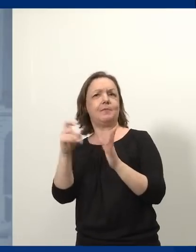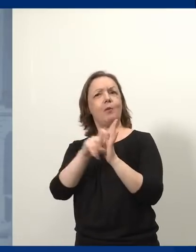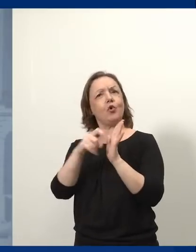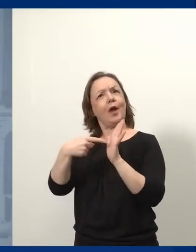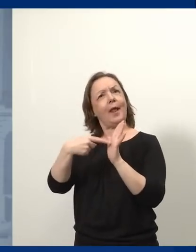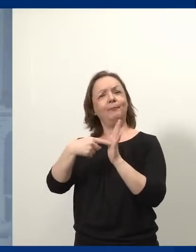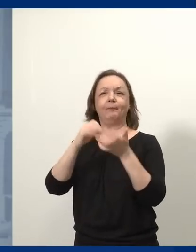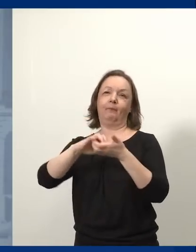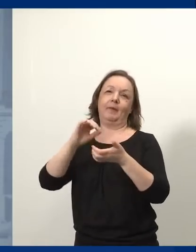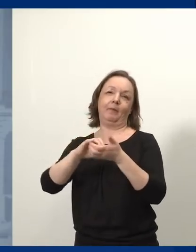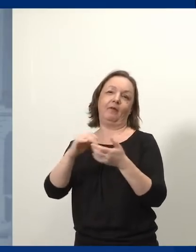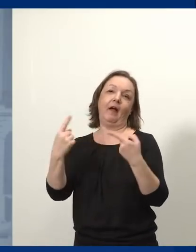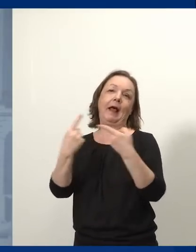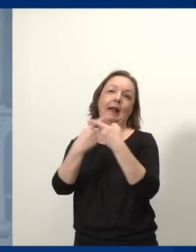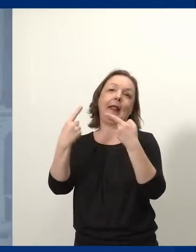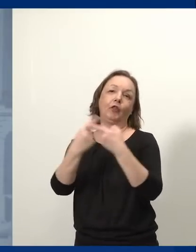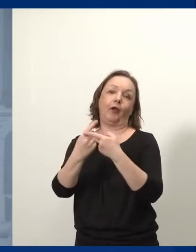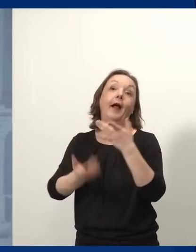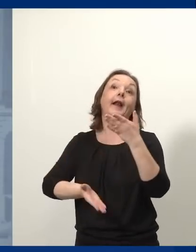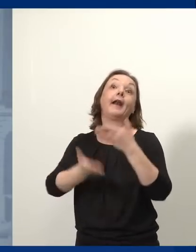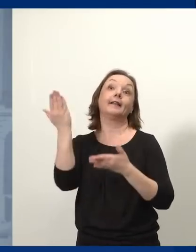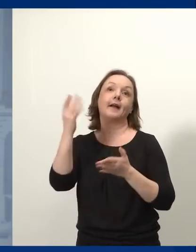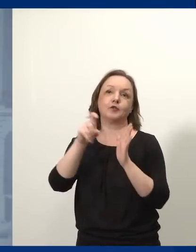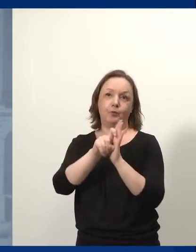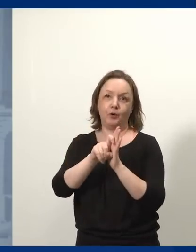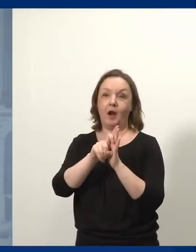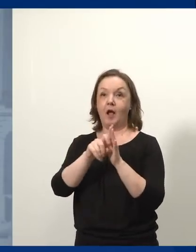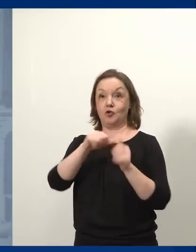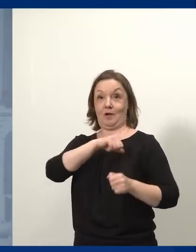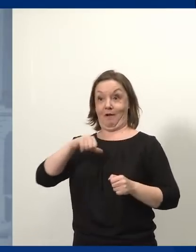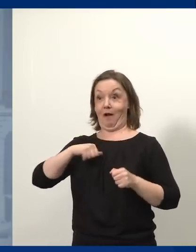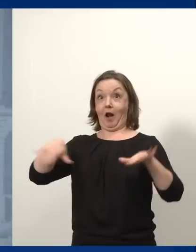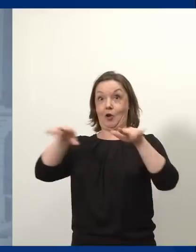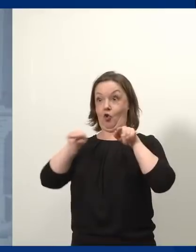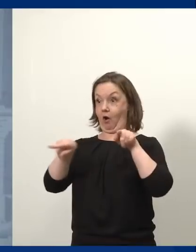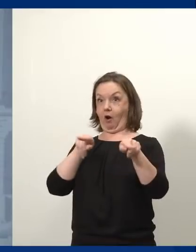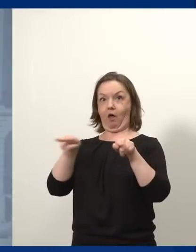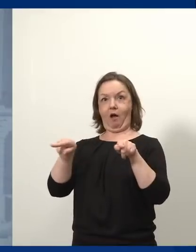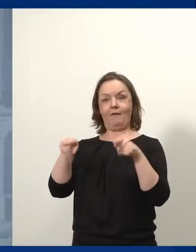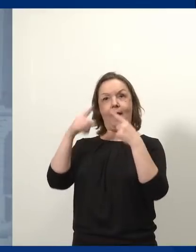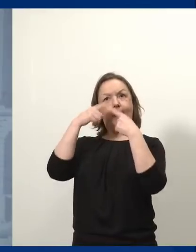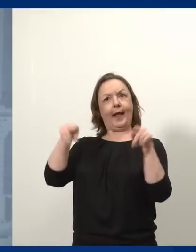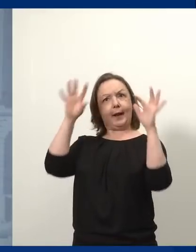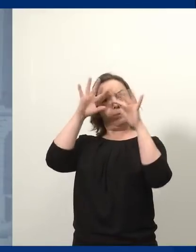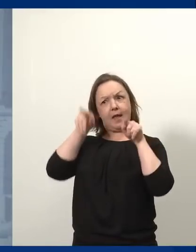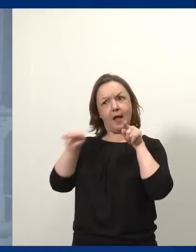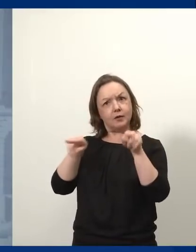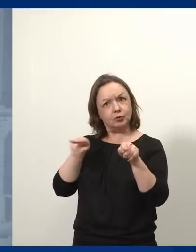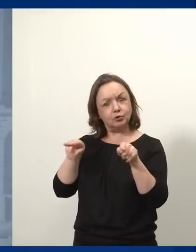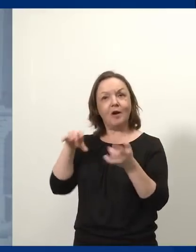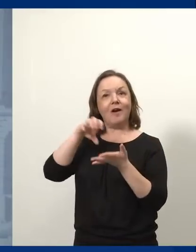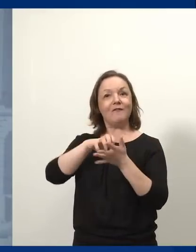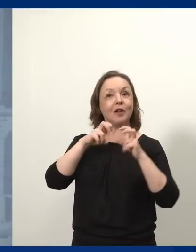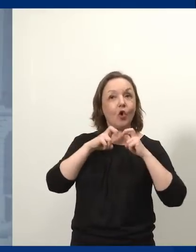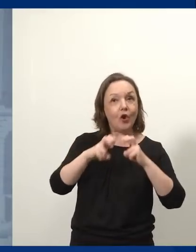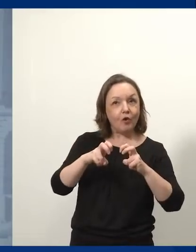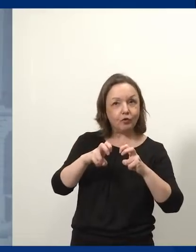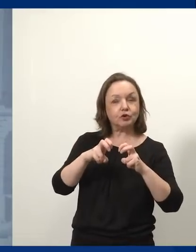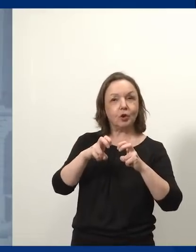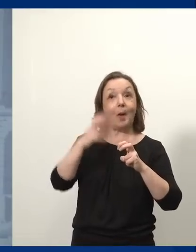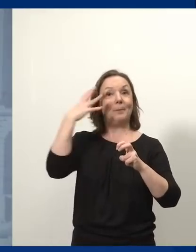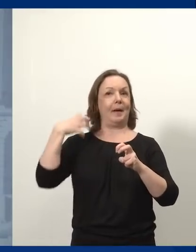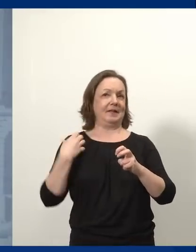tällaiseksi riitojen ratkaisupykäläksi. Eli jos kahdella eri hallinnon alalla olisi erimielisyys, niin sitten valtioneuvosto pääministerin